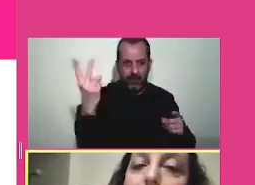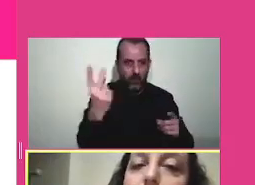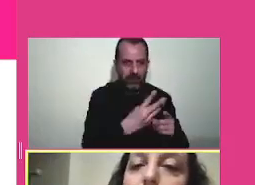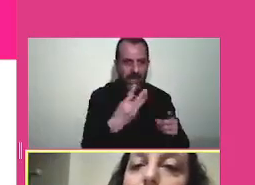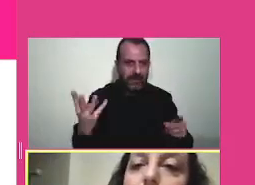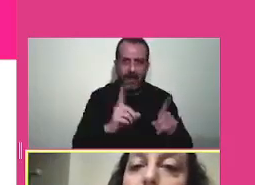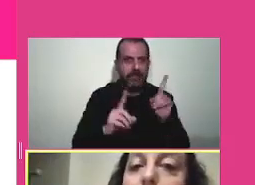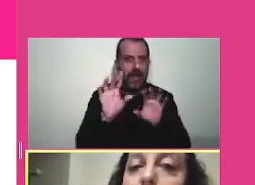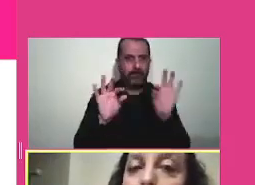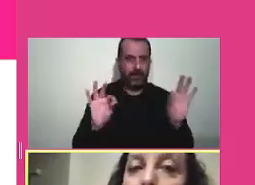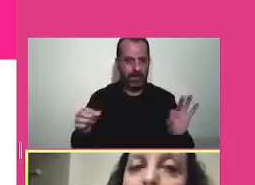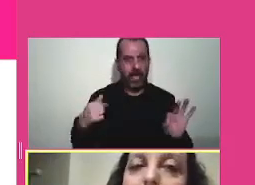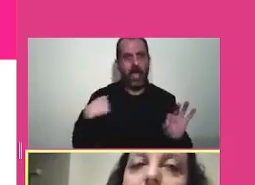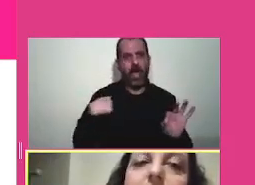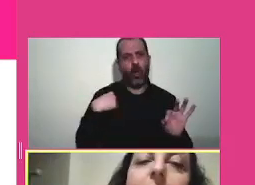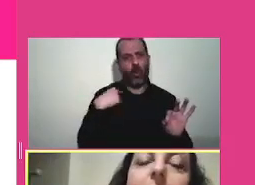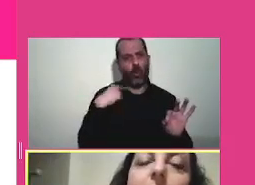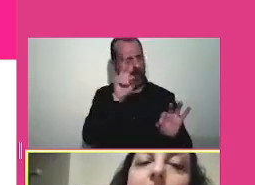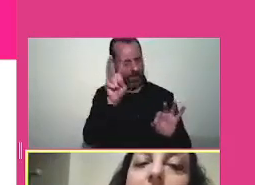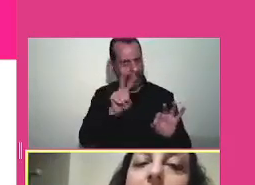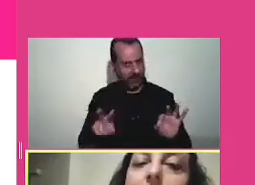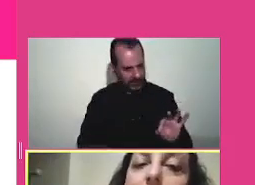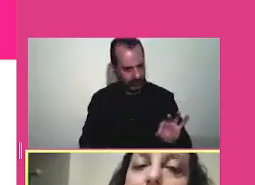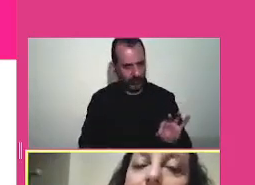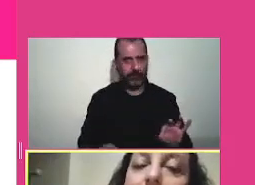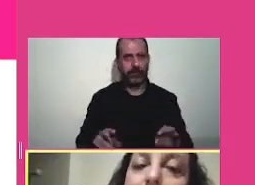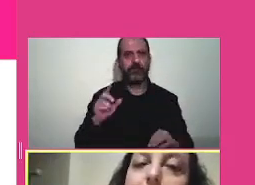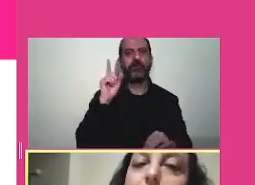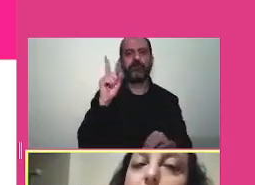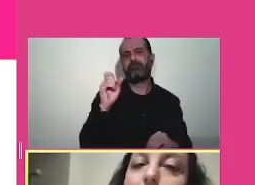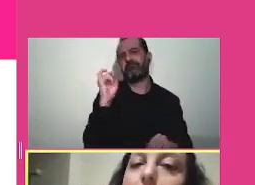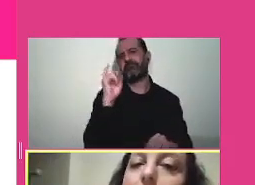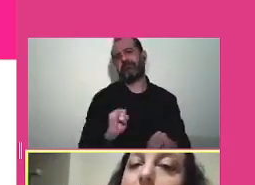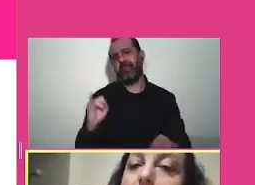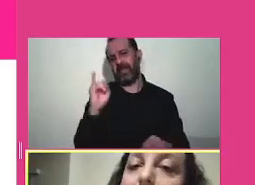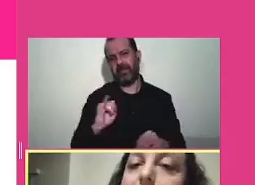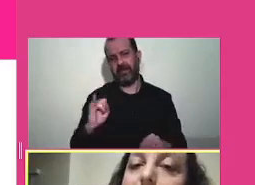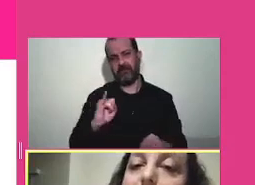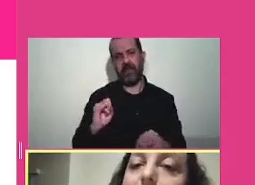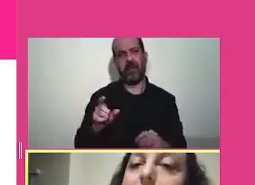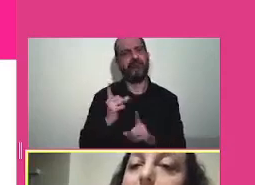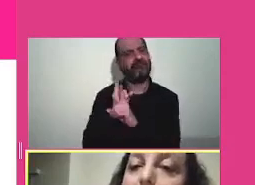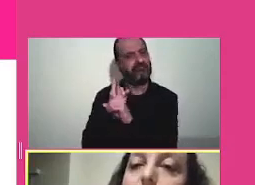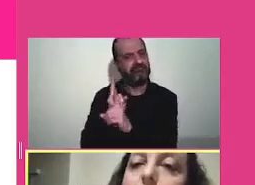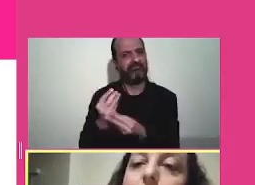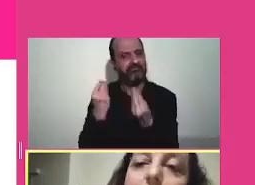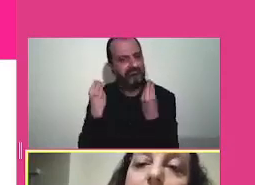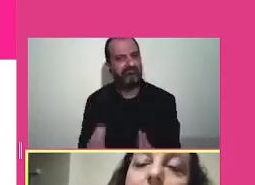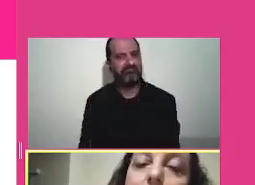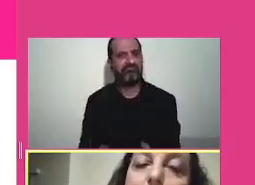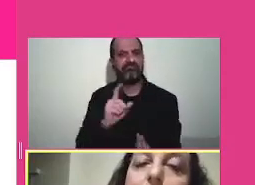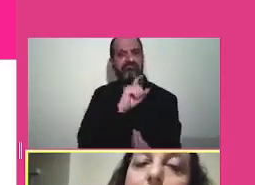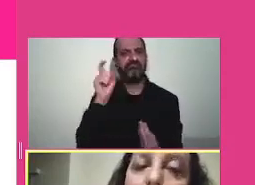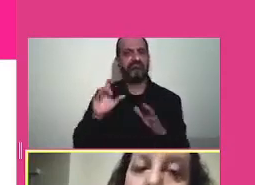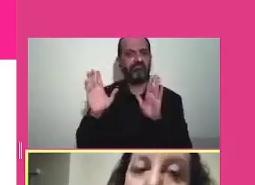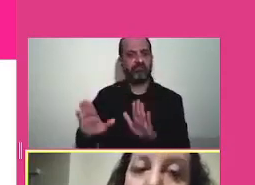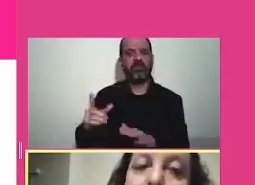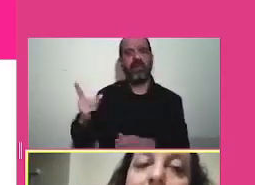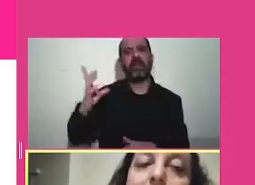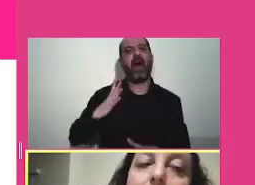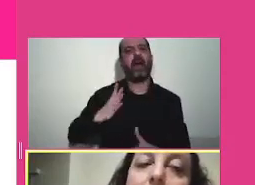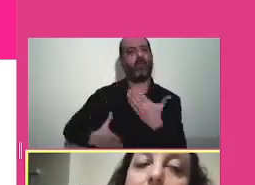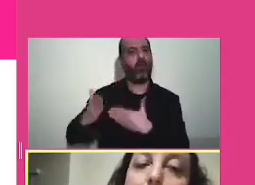Θα διαβάσω λίγο εγώ όλες τις προτάσεις. Ένα ίδρυμα, λέει, προσφέρει ιδανικές συνθήκες διαβίωσης σε ένα ανάπηρο